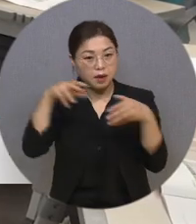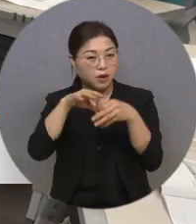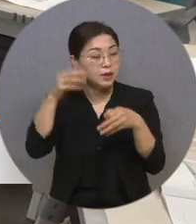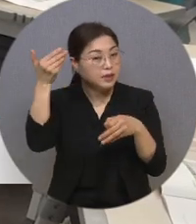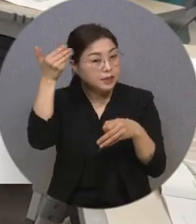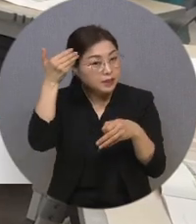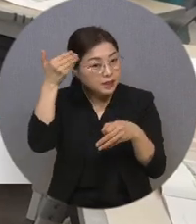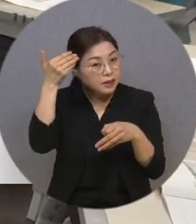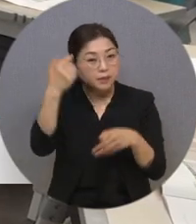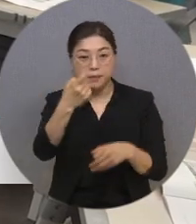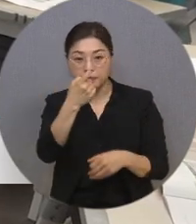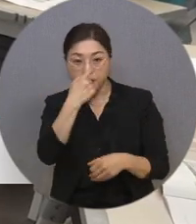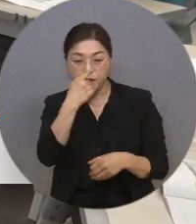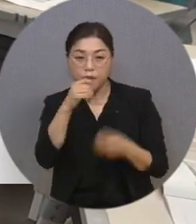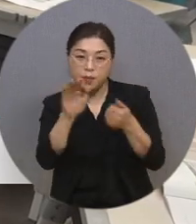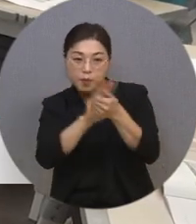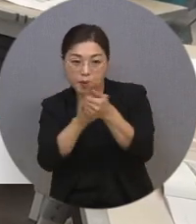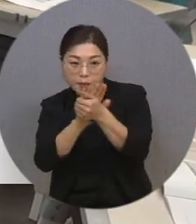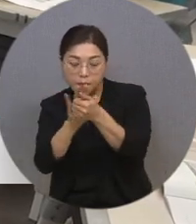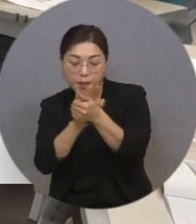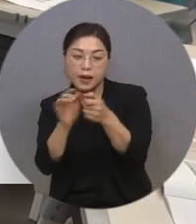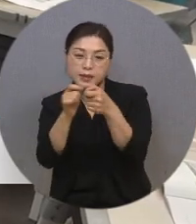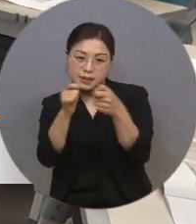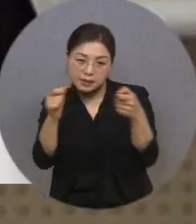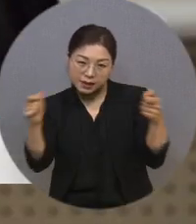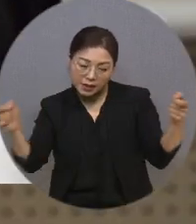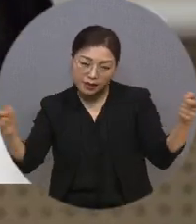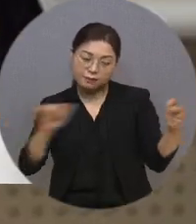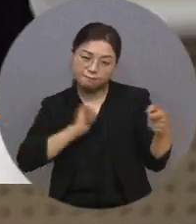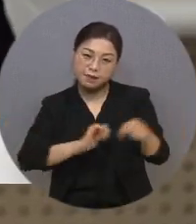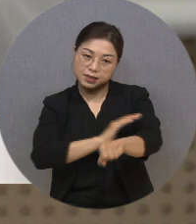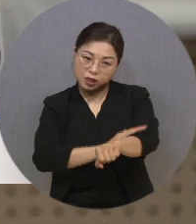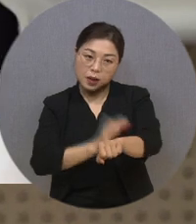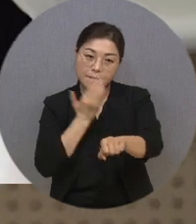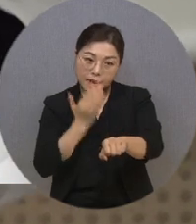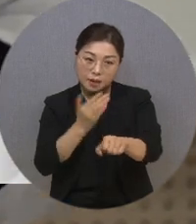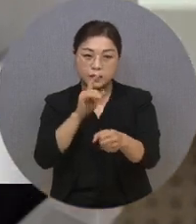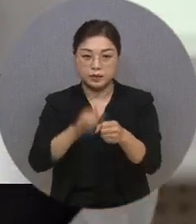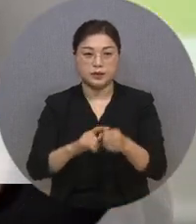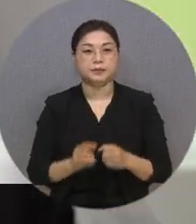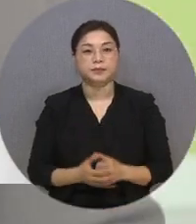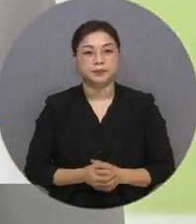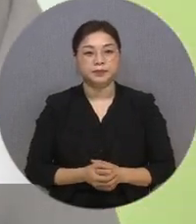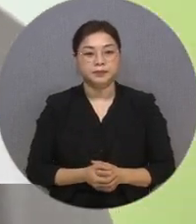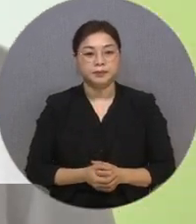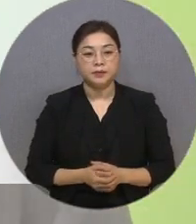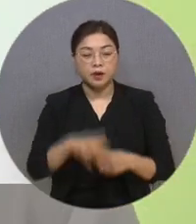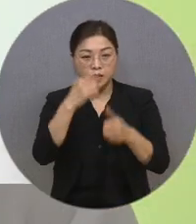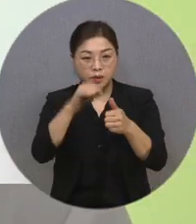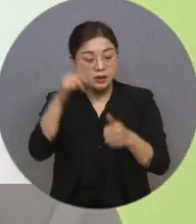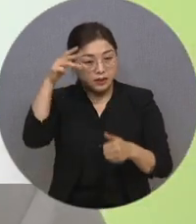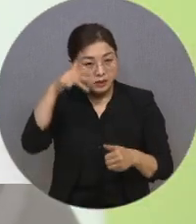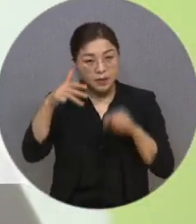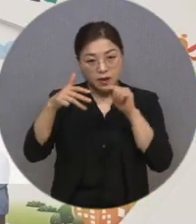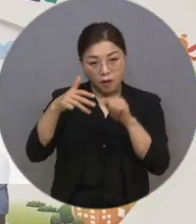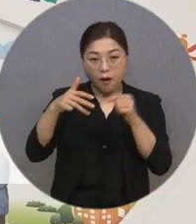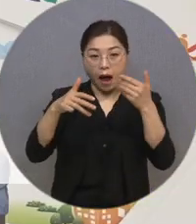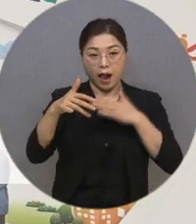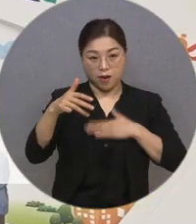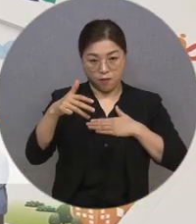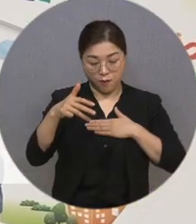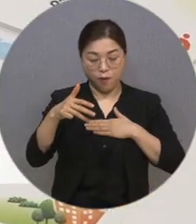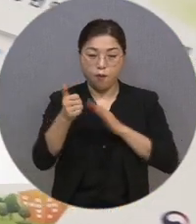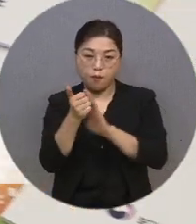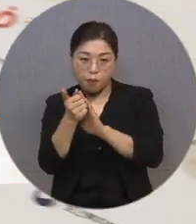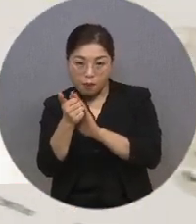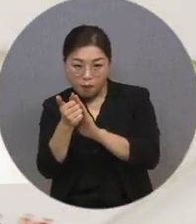전달하고 돌봄의 긴 시간을 잘 헤쳐나가기 위해 진행됐습니다. 교육은 치매 알기와 돌보는 지혜 두